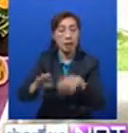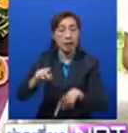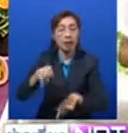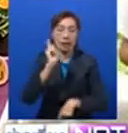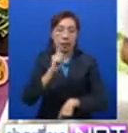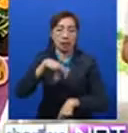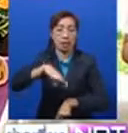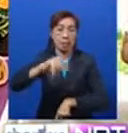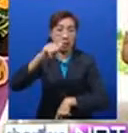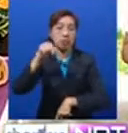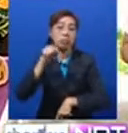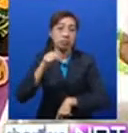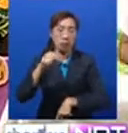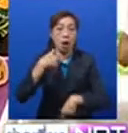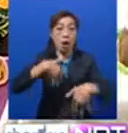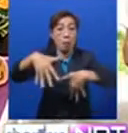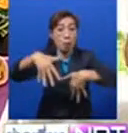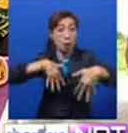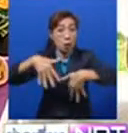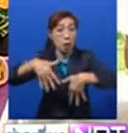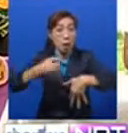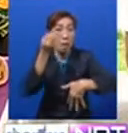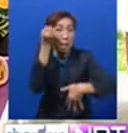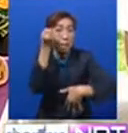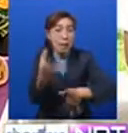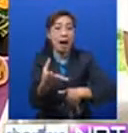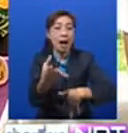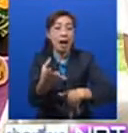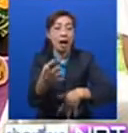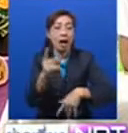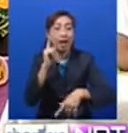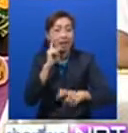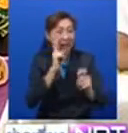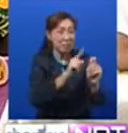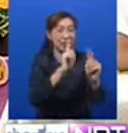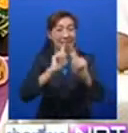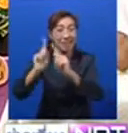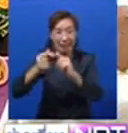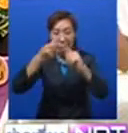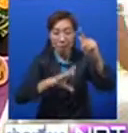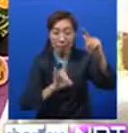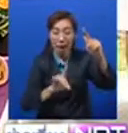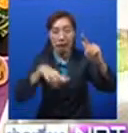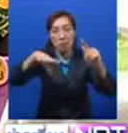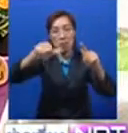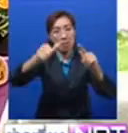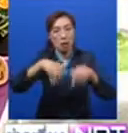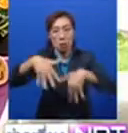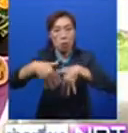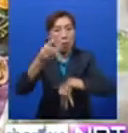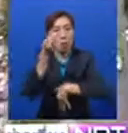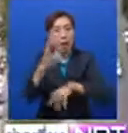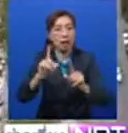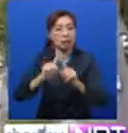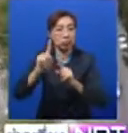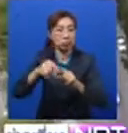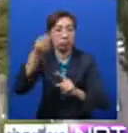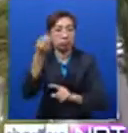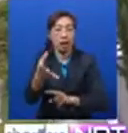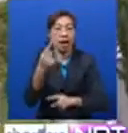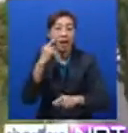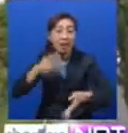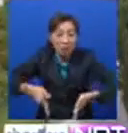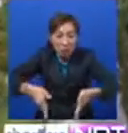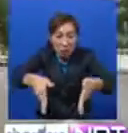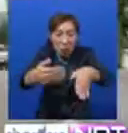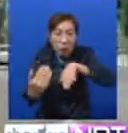บี่เนี่ยนะคะเป็นอำเภอที่มีประชากรมากที่สุดใน8อำเภอของจังหวัดกระบี่เลยนะคะ ถนนภายในตัวเมืองเท่าที่ทีมข่าวเราเดินทางสำรวจ